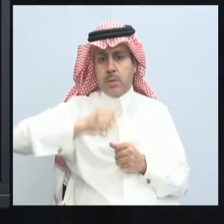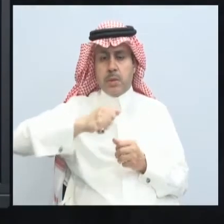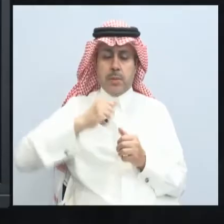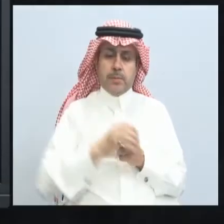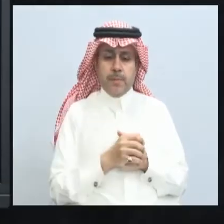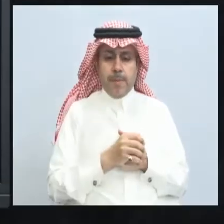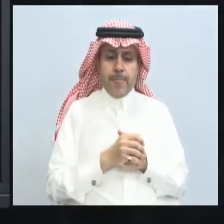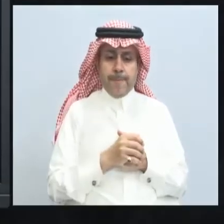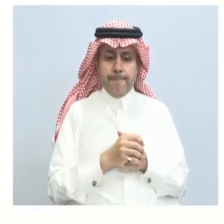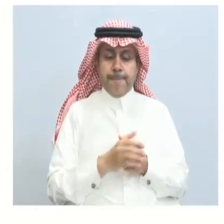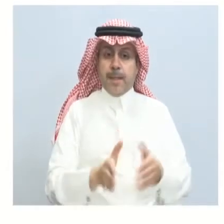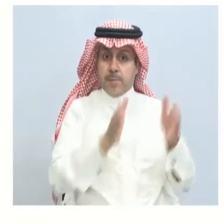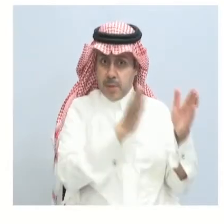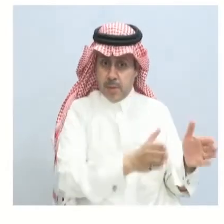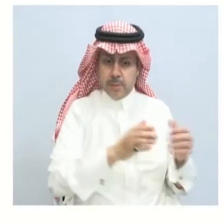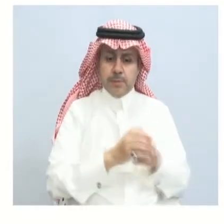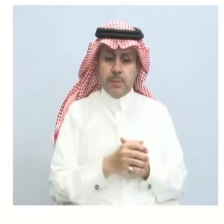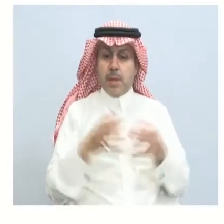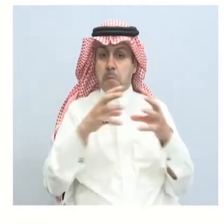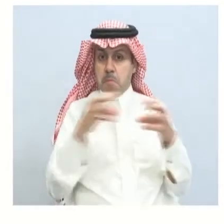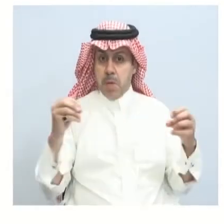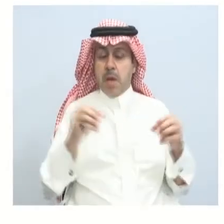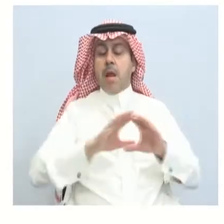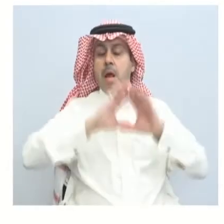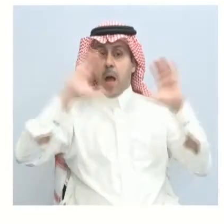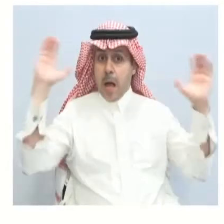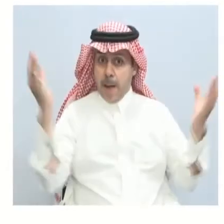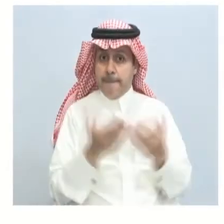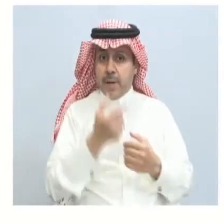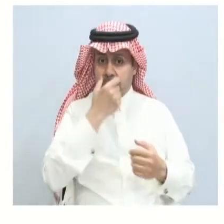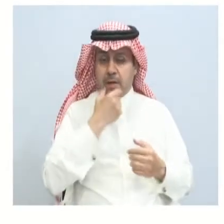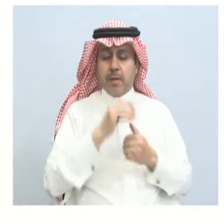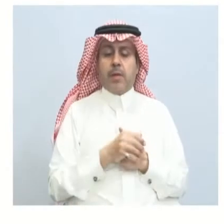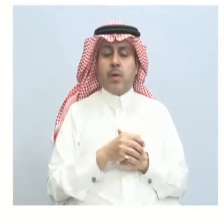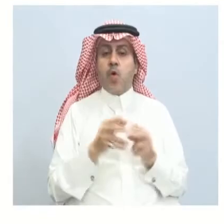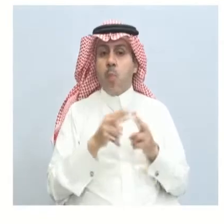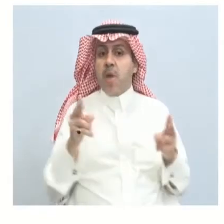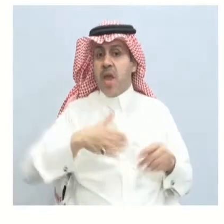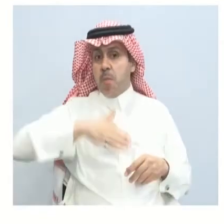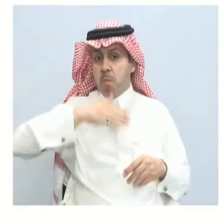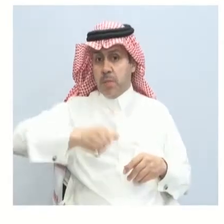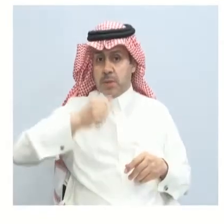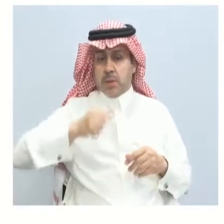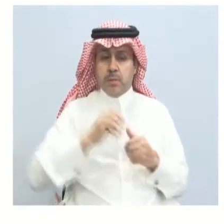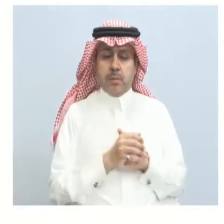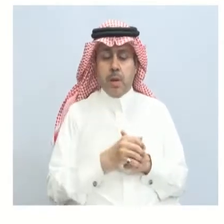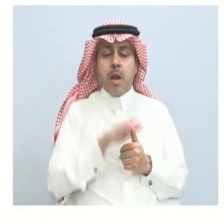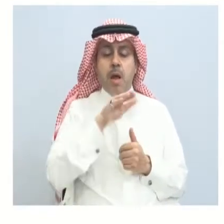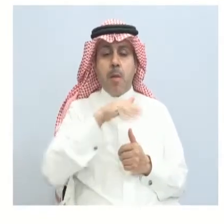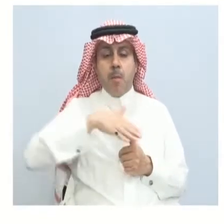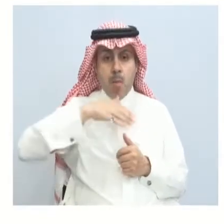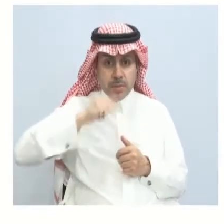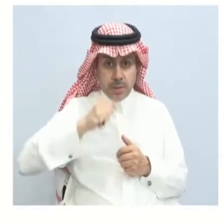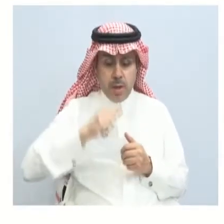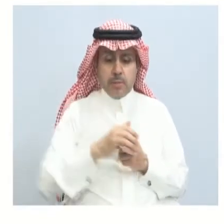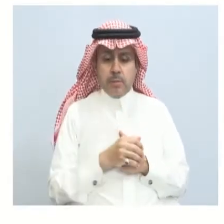وسلم وسلم بعد ذلك ناتي الى المعنى العام لهذا الحديث يخبر هذا الصحابي الجليل ابو ثعلبه ان النبي صلى الله عليه